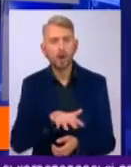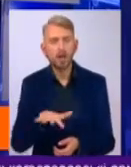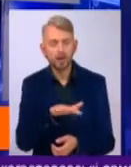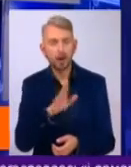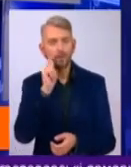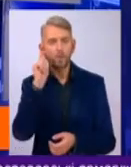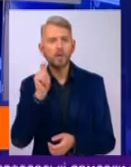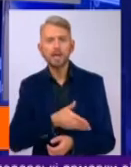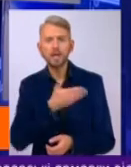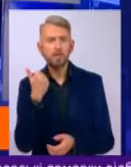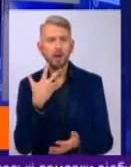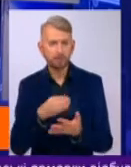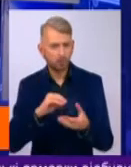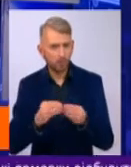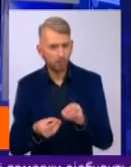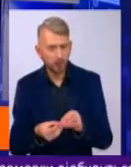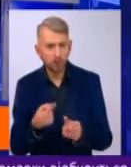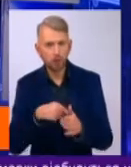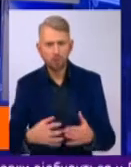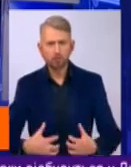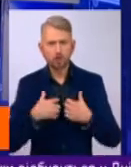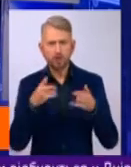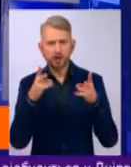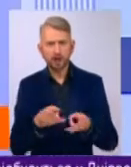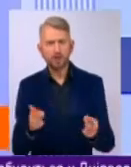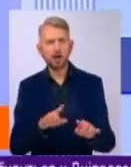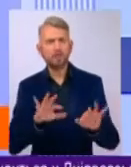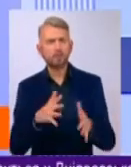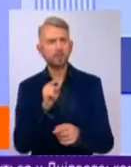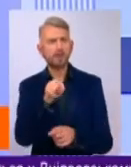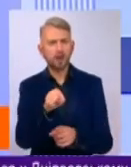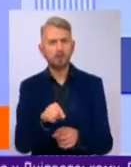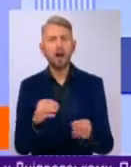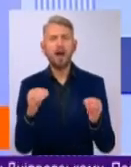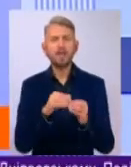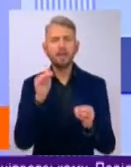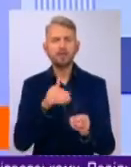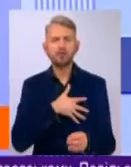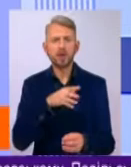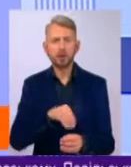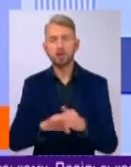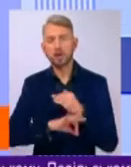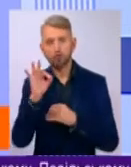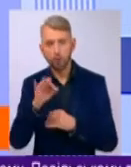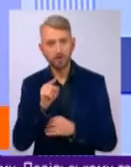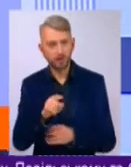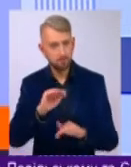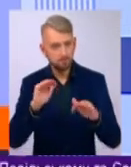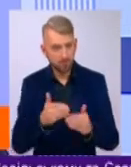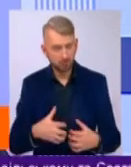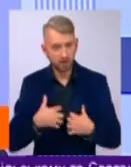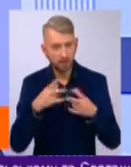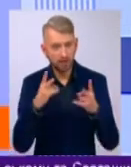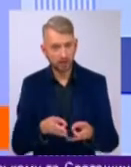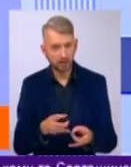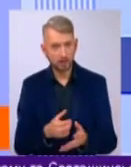А в Україні нема своїх проблем? Тобто жахлива трагедія, яка відбулася там. А 10 тисяч загиблих на Сході для вас менш жахлива